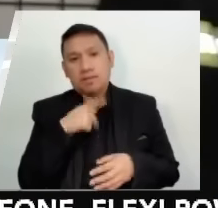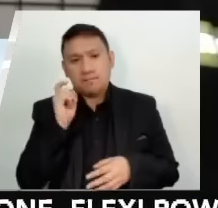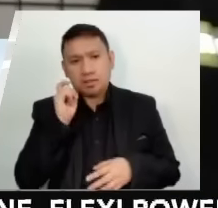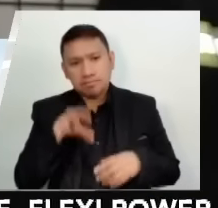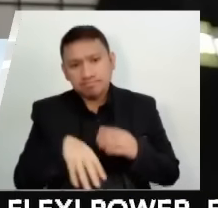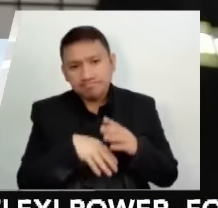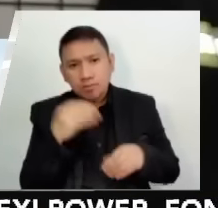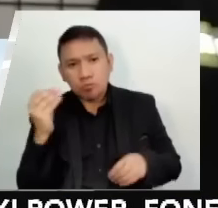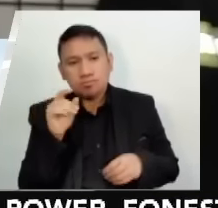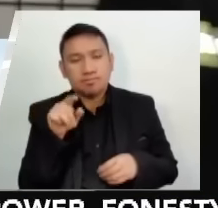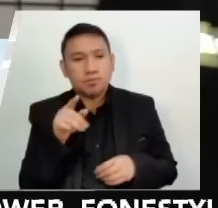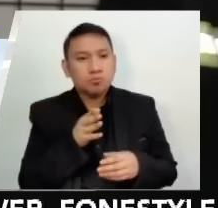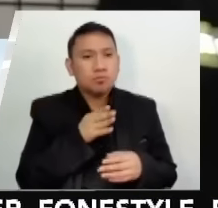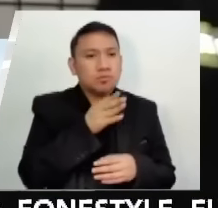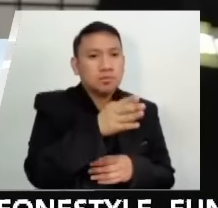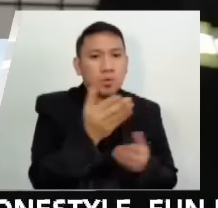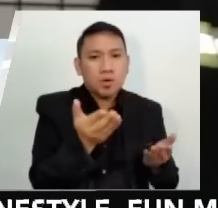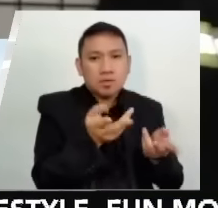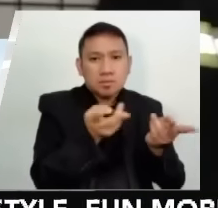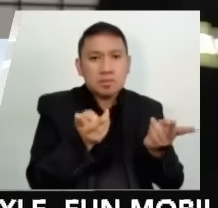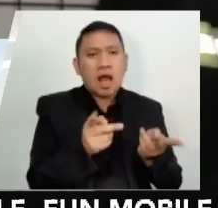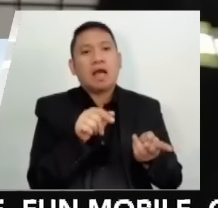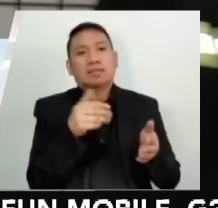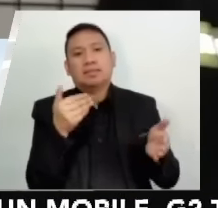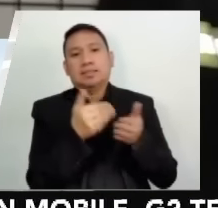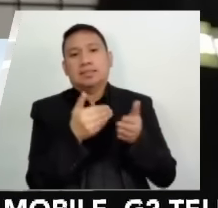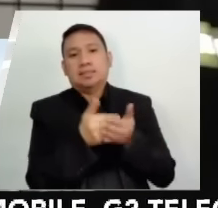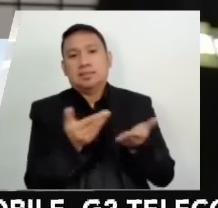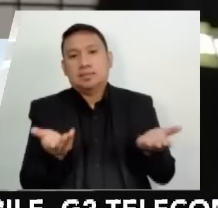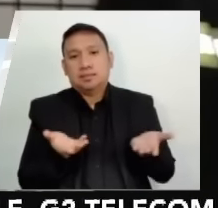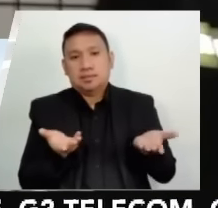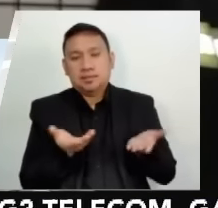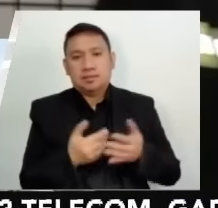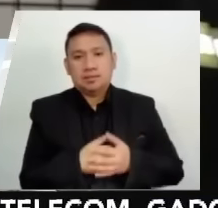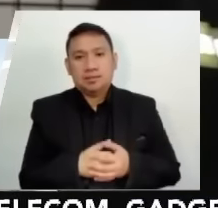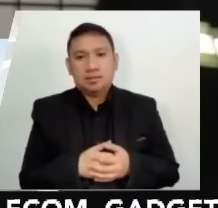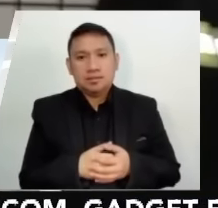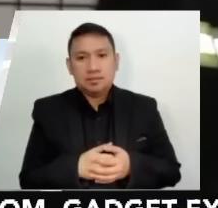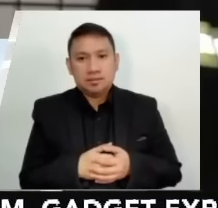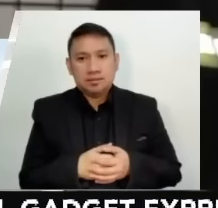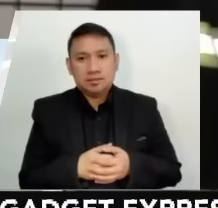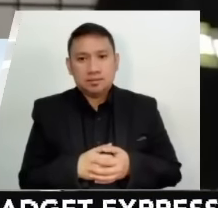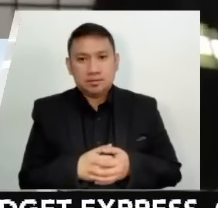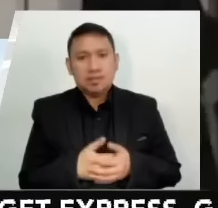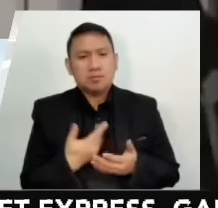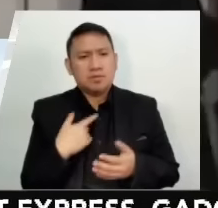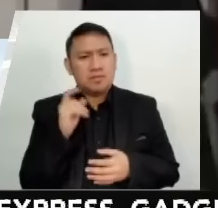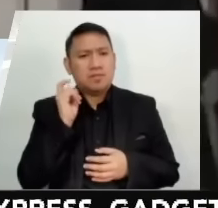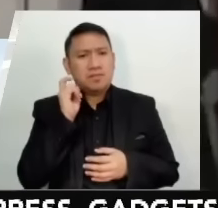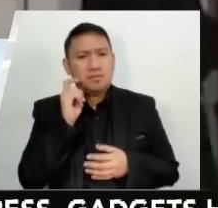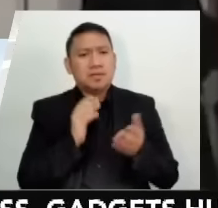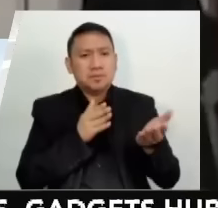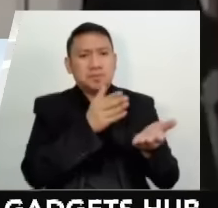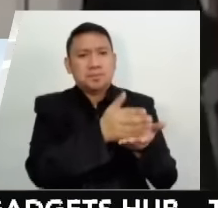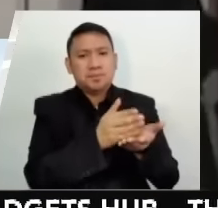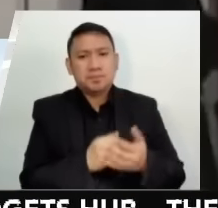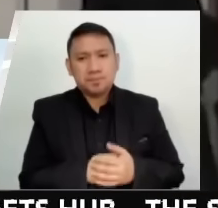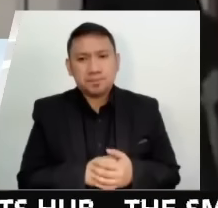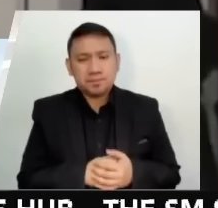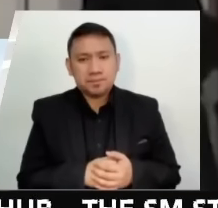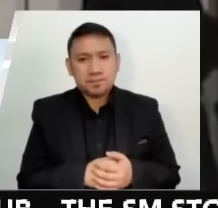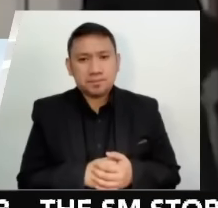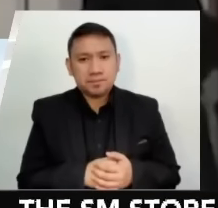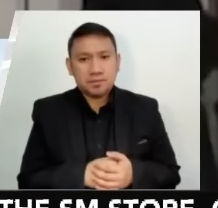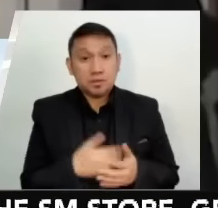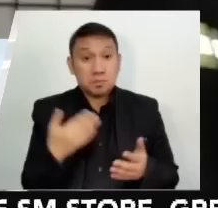saan man lugar yun pero malapit lang po rito kaya nakaresponde kaagad tayo ng mabilis pagdating kaagad natin doon